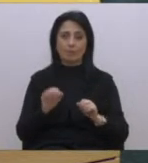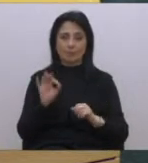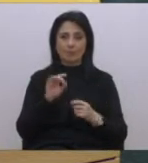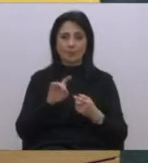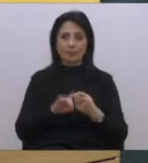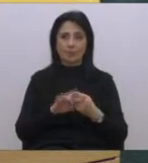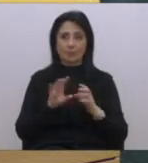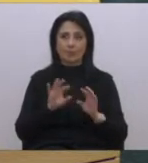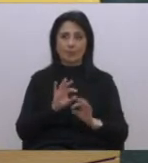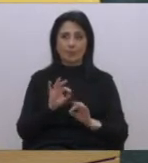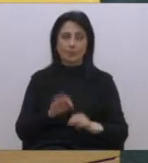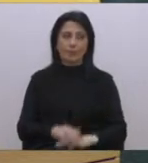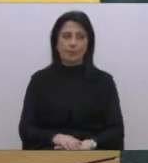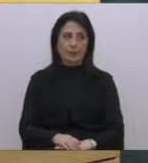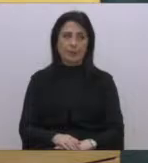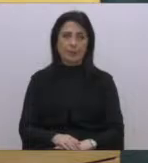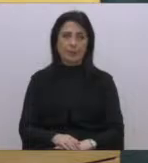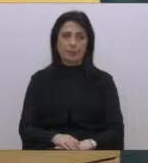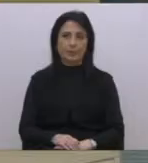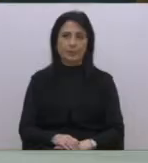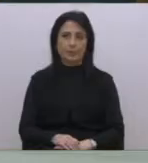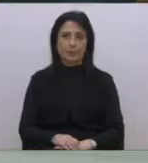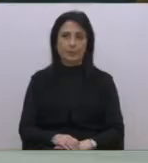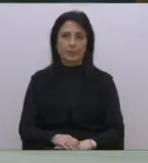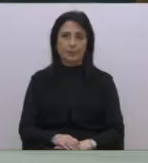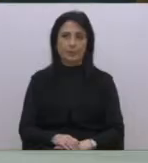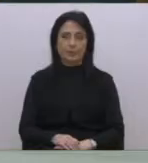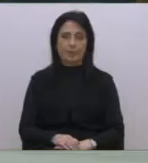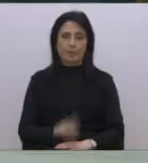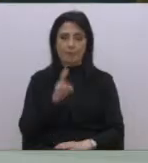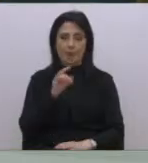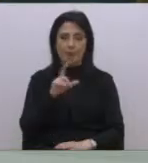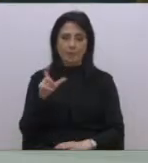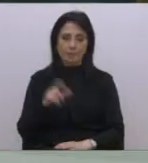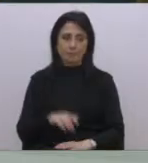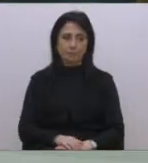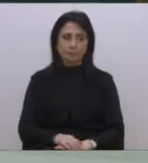sahe, canonși, mă tot. Mă tot, Kitchovi, Vladimir Kahadze.